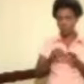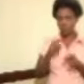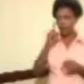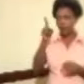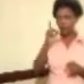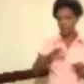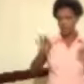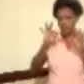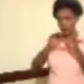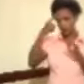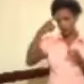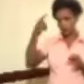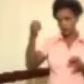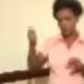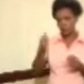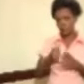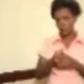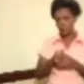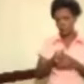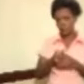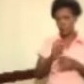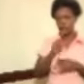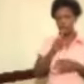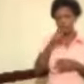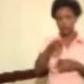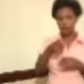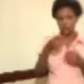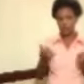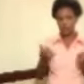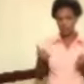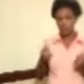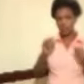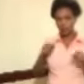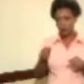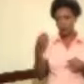L'important, parce que c'est vrai, c'est la première fois qu'il y a un deuxième tour.